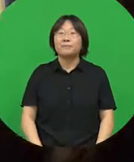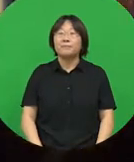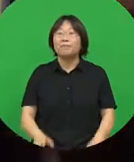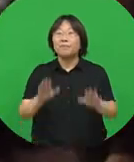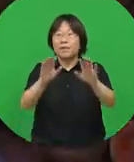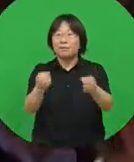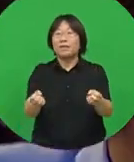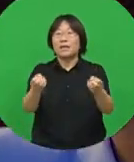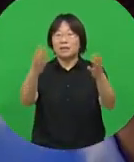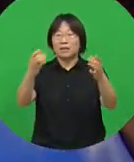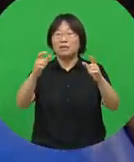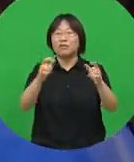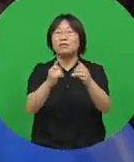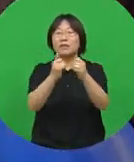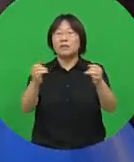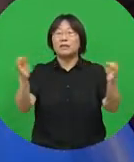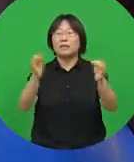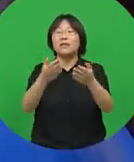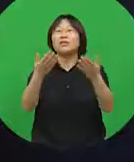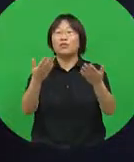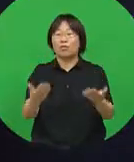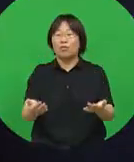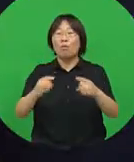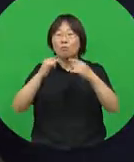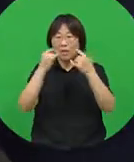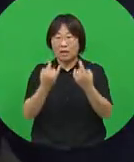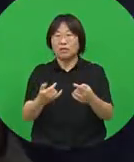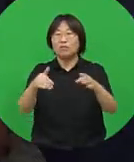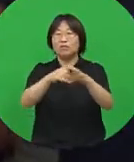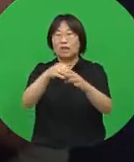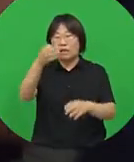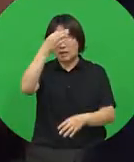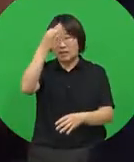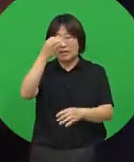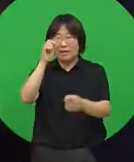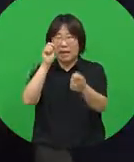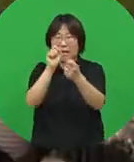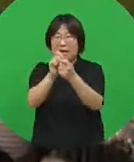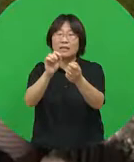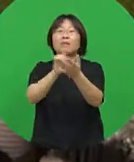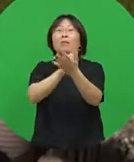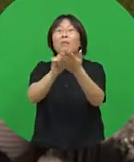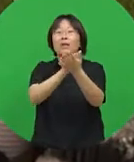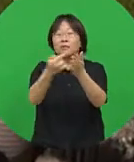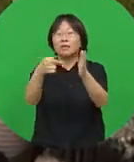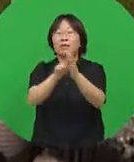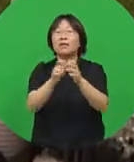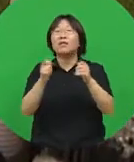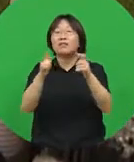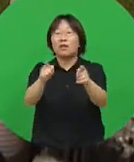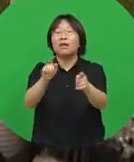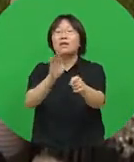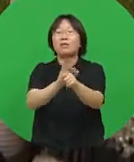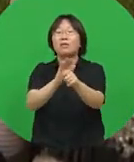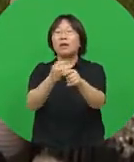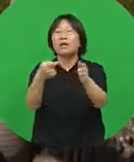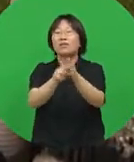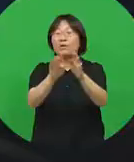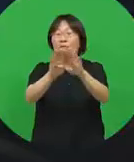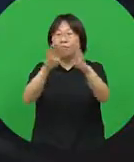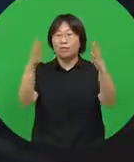이번 행사는 주민들이 잠시 쉬어가며 프랑스 문화예술을 가까이에서 접할 수 있는 기회를 가질 수 있도록 열렸는데요.